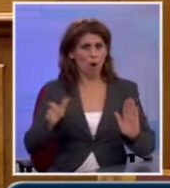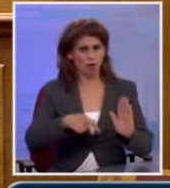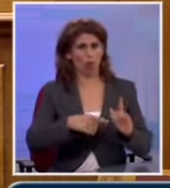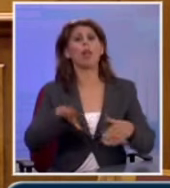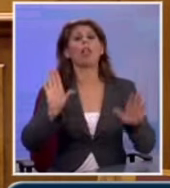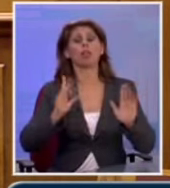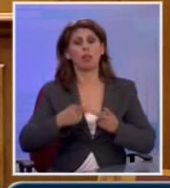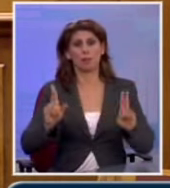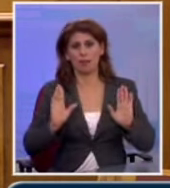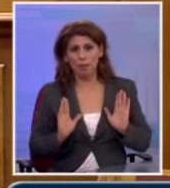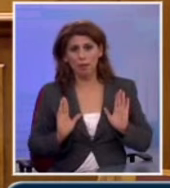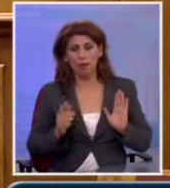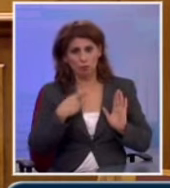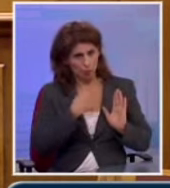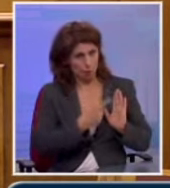επιτρέπεται?